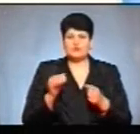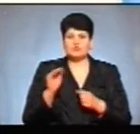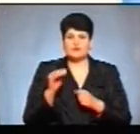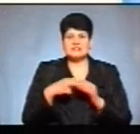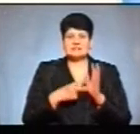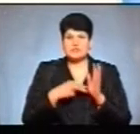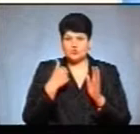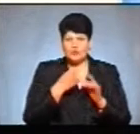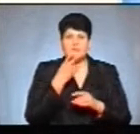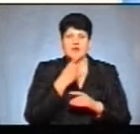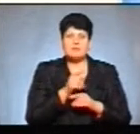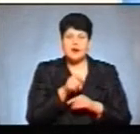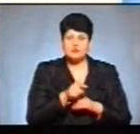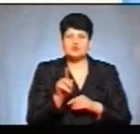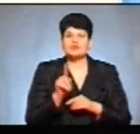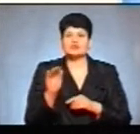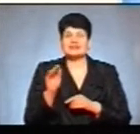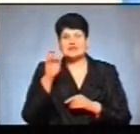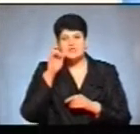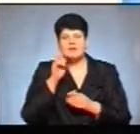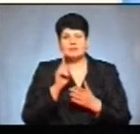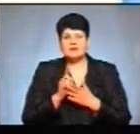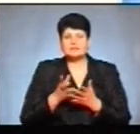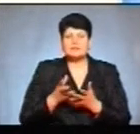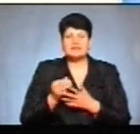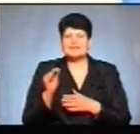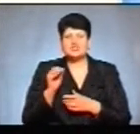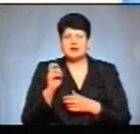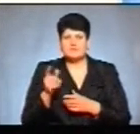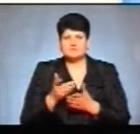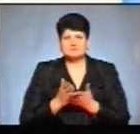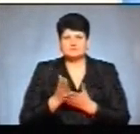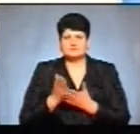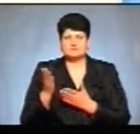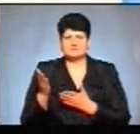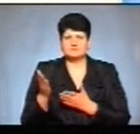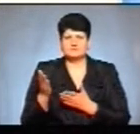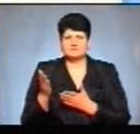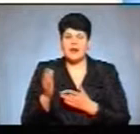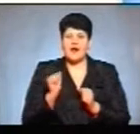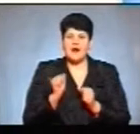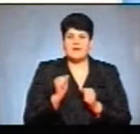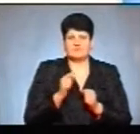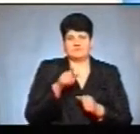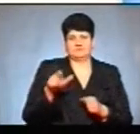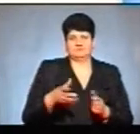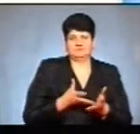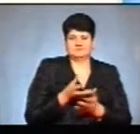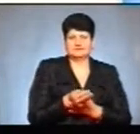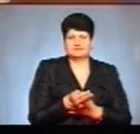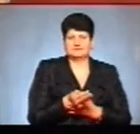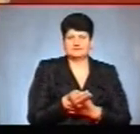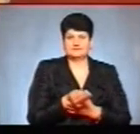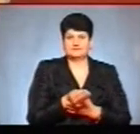2017 року, він передбачив, що держава тепер повинна платити не житлово-комунальним підприємствам, а громадянину. І